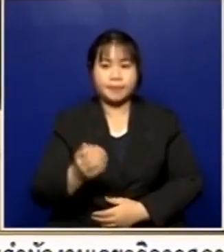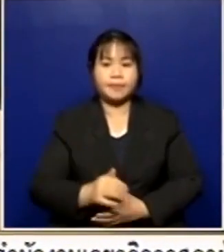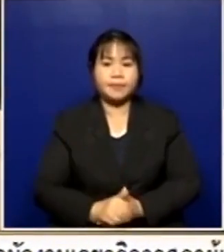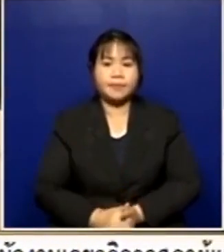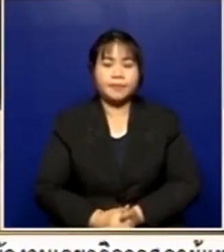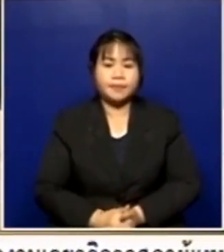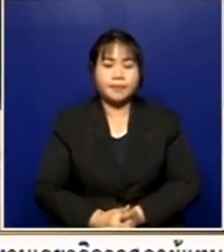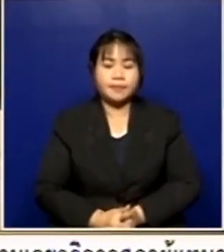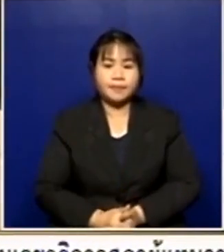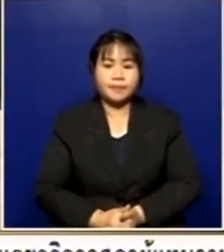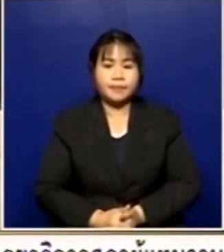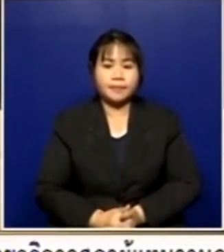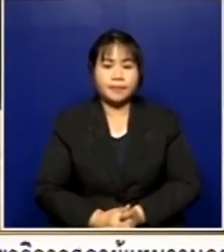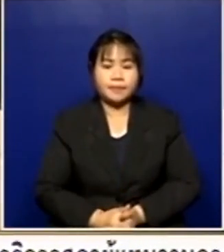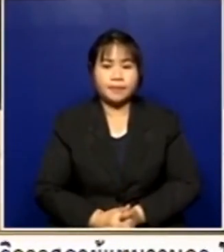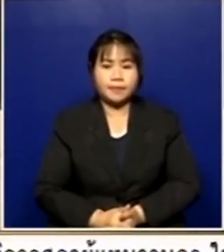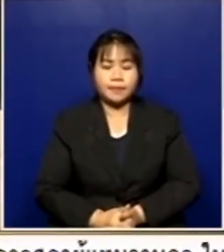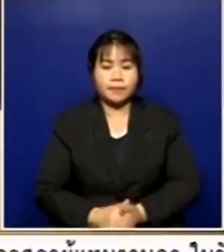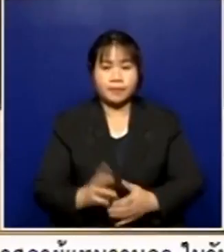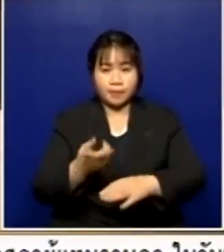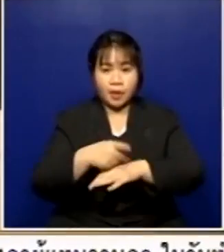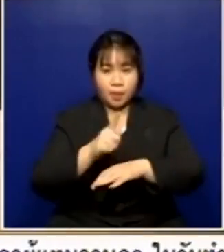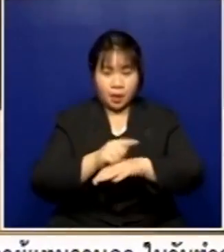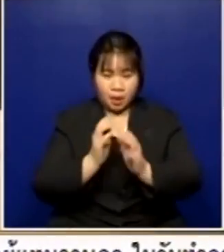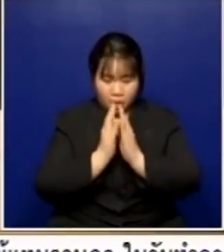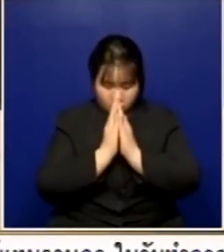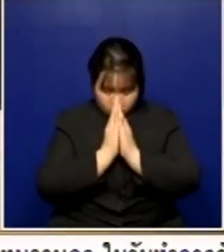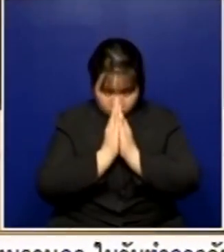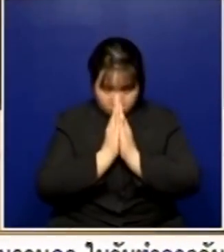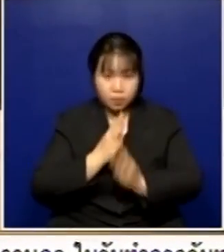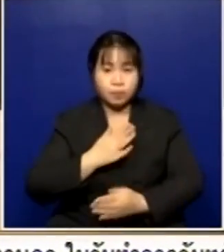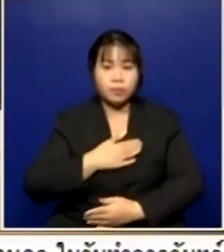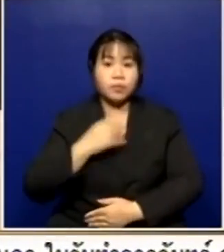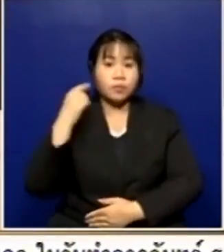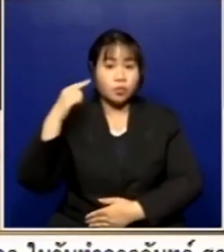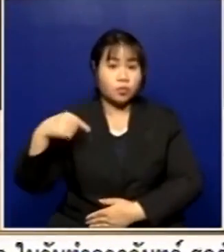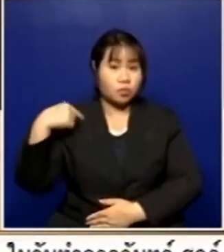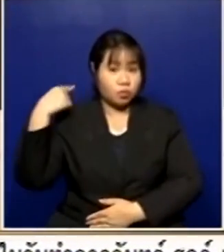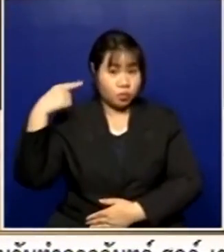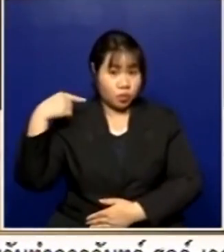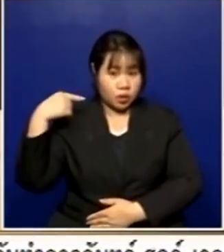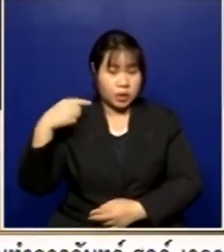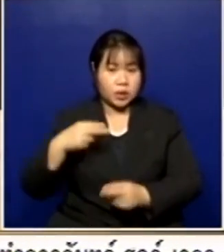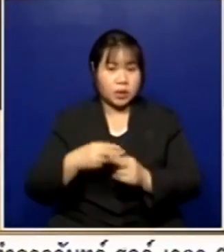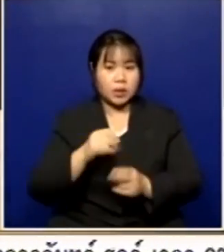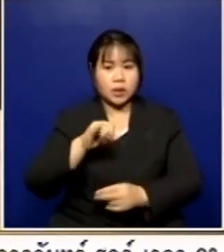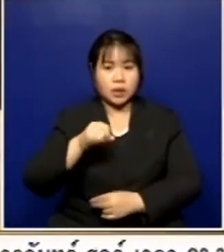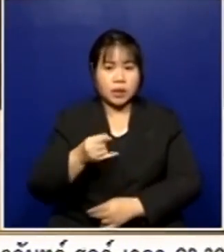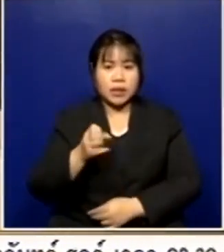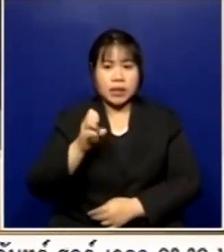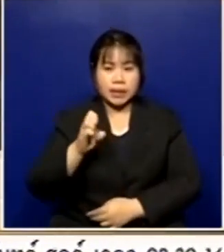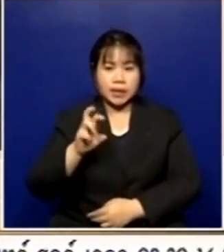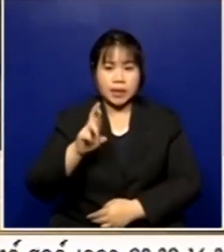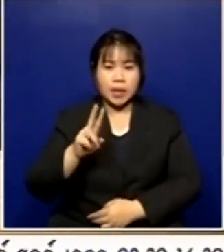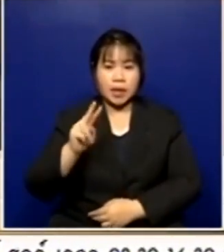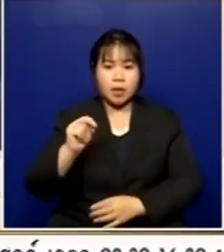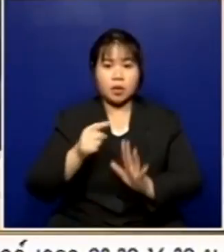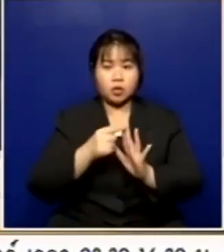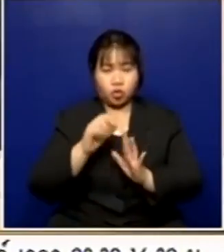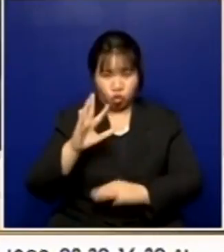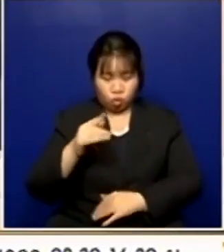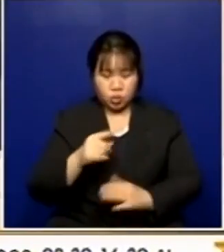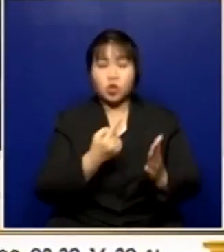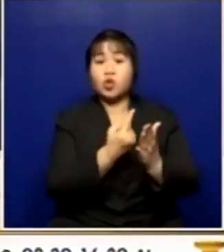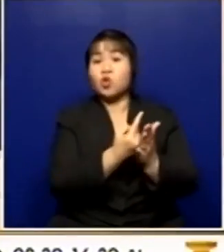ค่ะเรียนท่านประธานที่เคารพดิฉันนางสาวจีรนุชเปรมชัยพรในฐานะตัวแทนประชาชนผู้